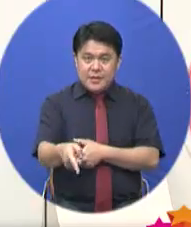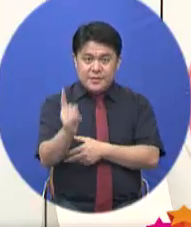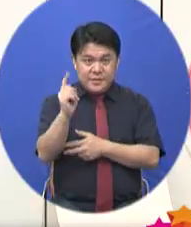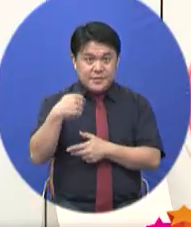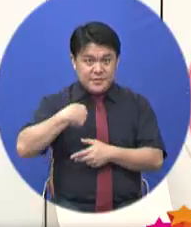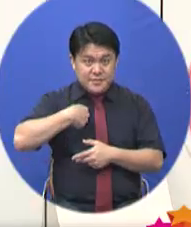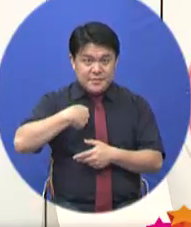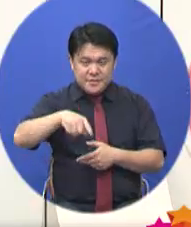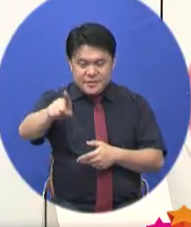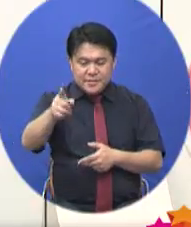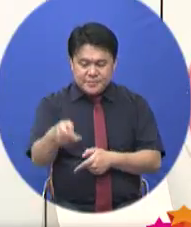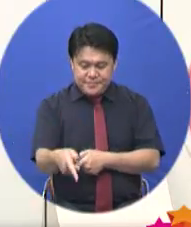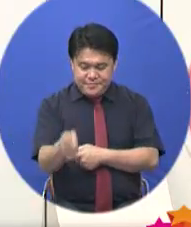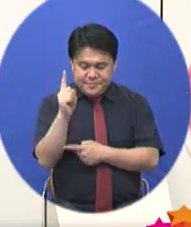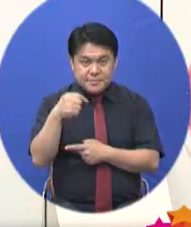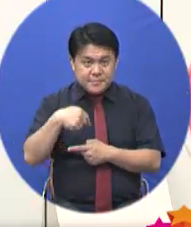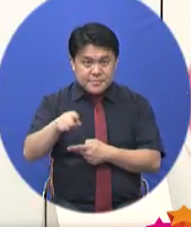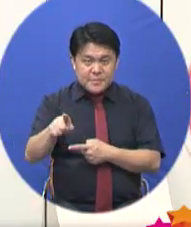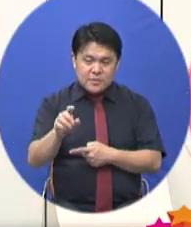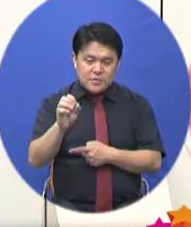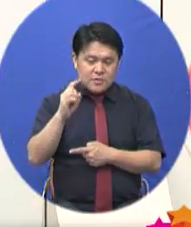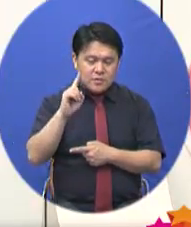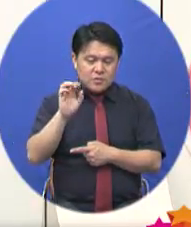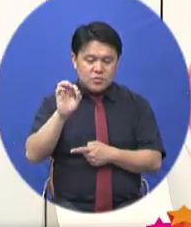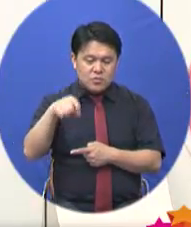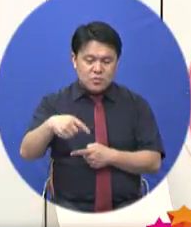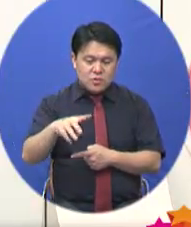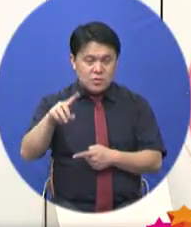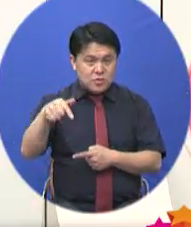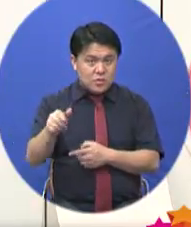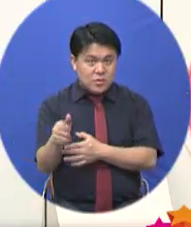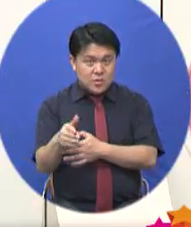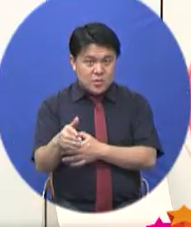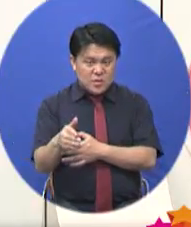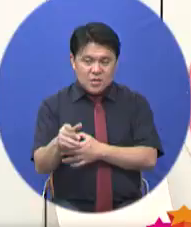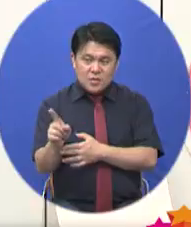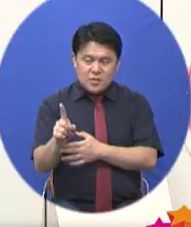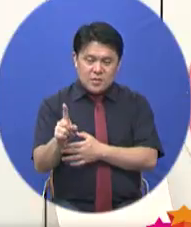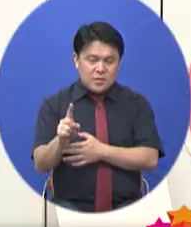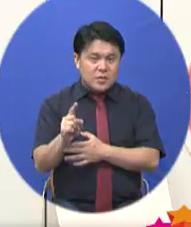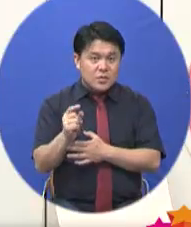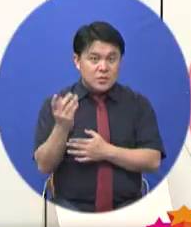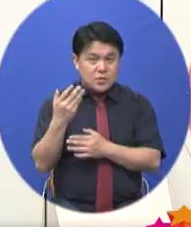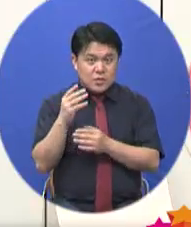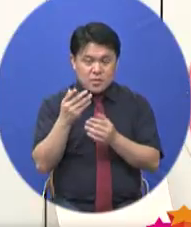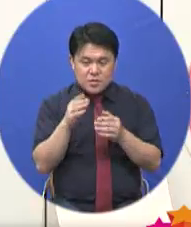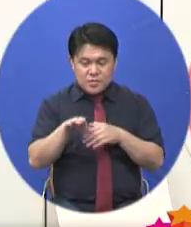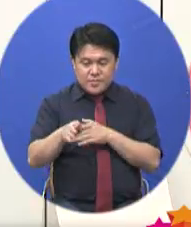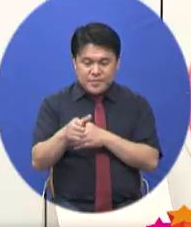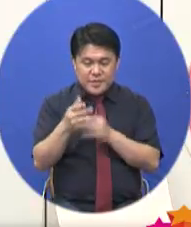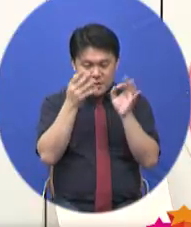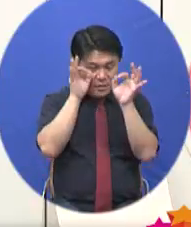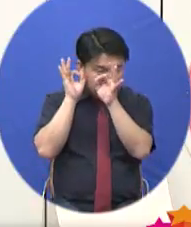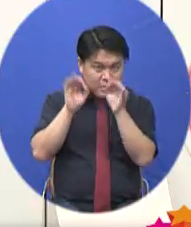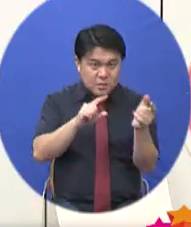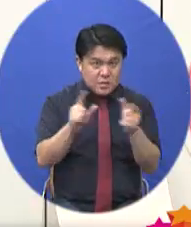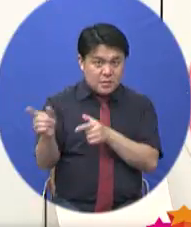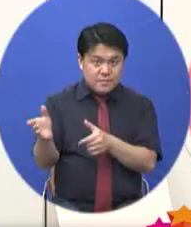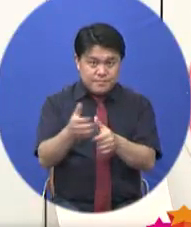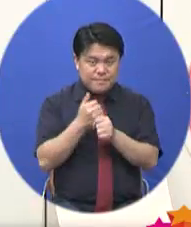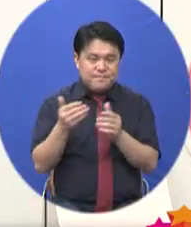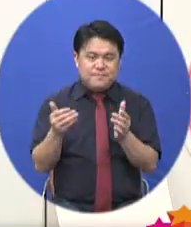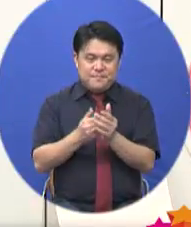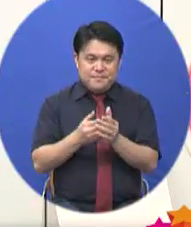갔는데 그때 네, 네. 우럭 한 38자도 40자도 광어하고 놀래 몇 마리 잡아가지고 매장 잘